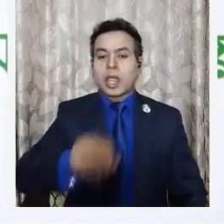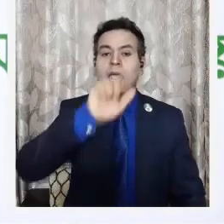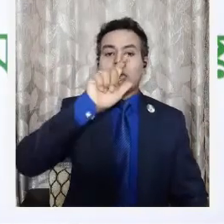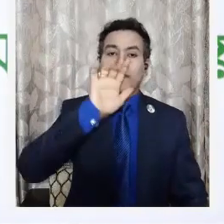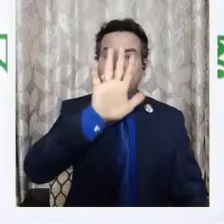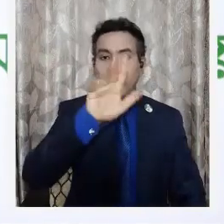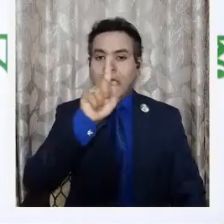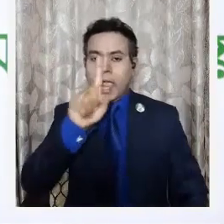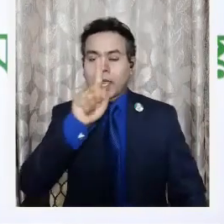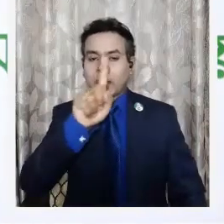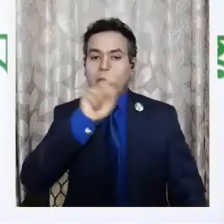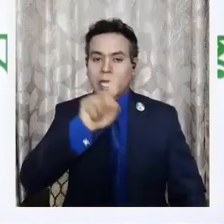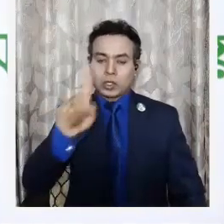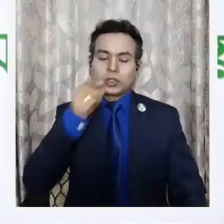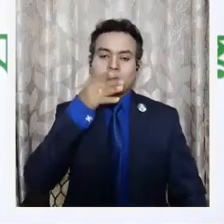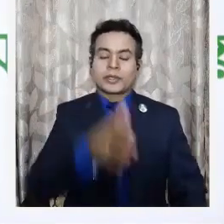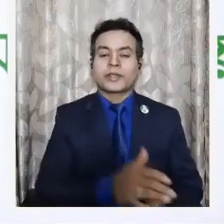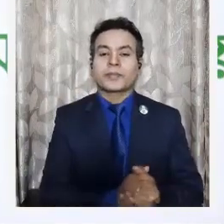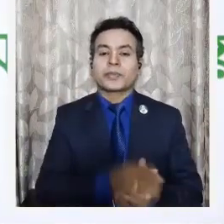57,711 জন।